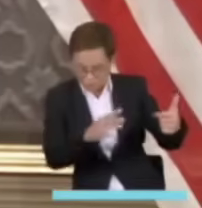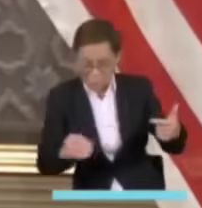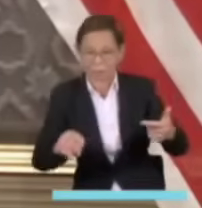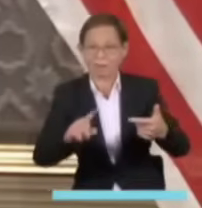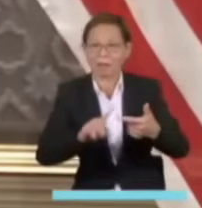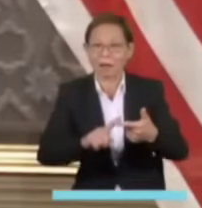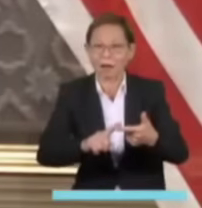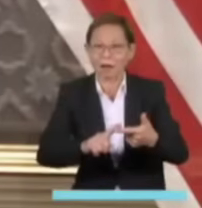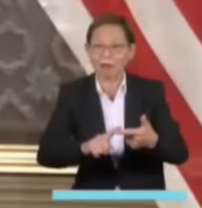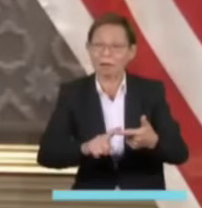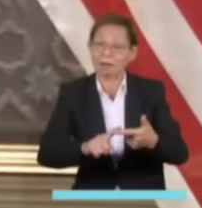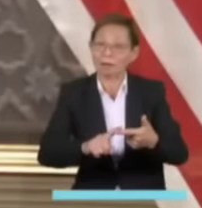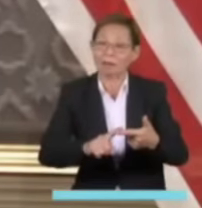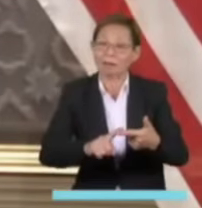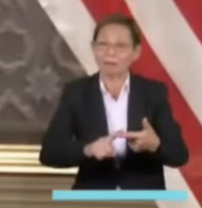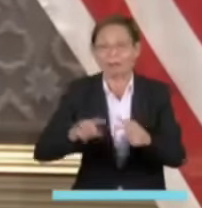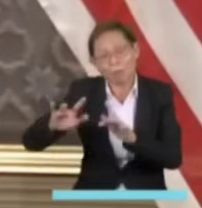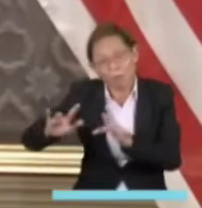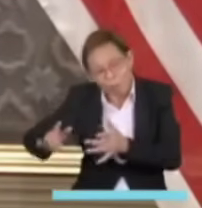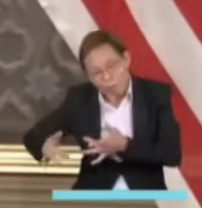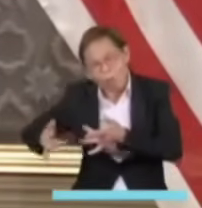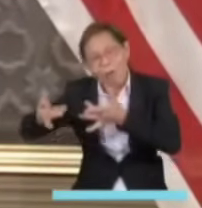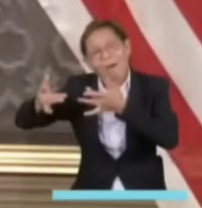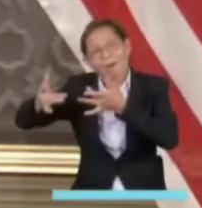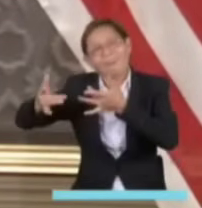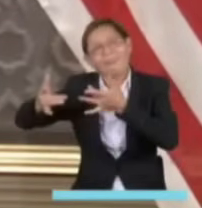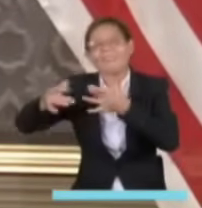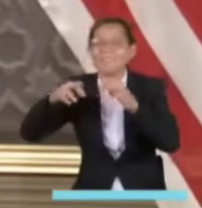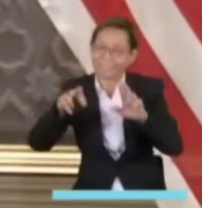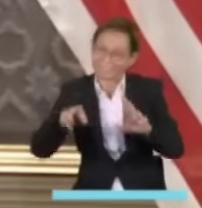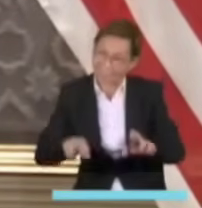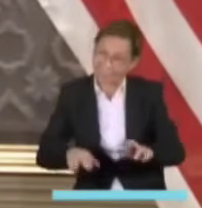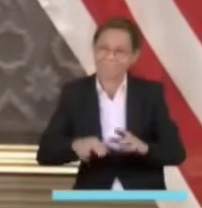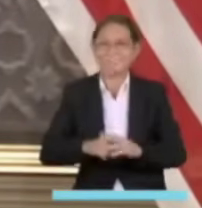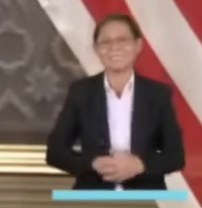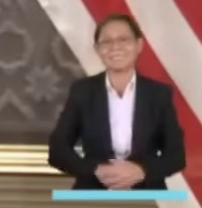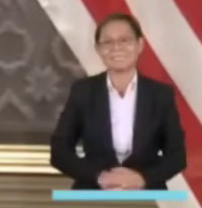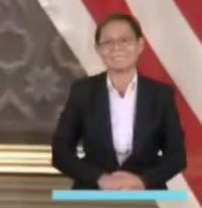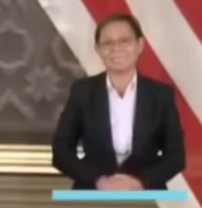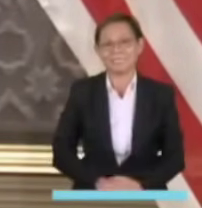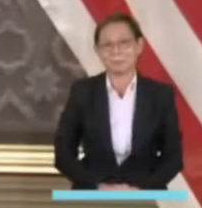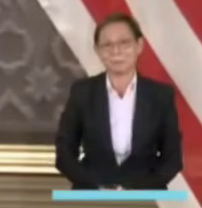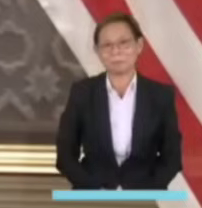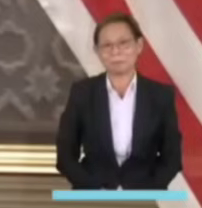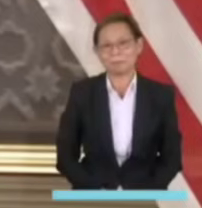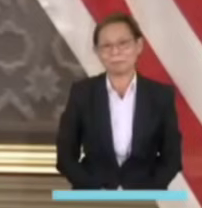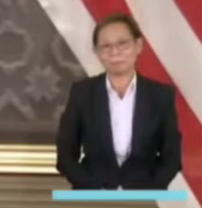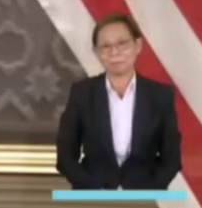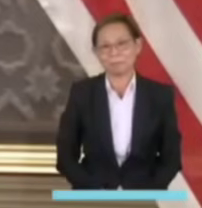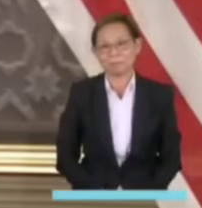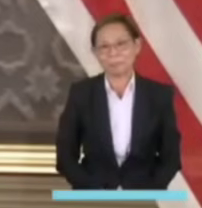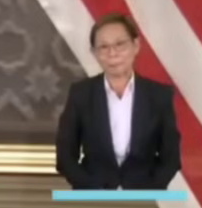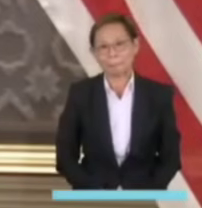Dan oleh demikian, meringankan tekanan rakyat.